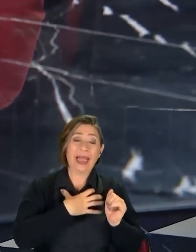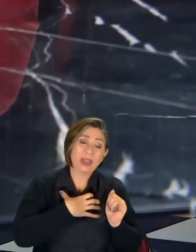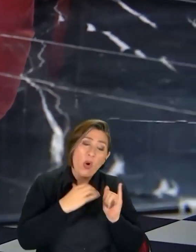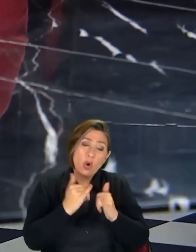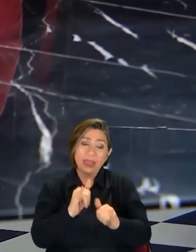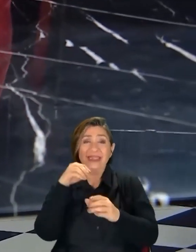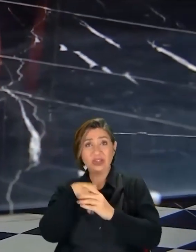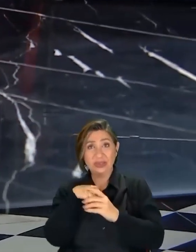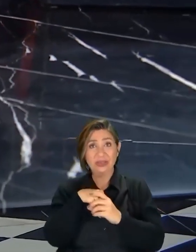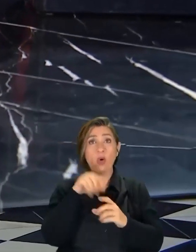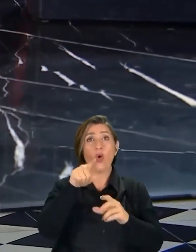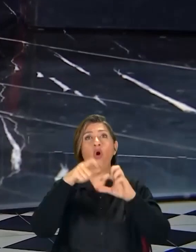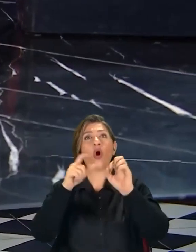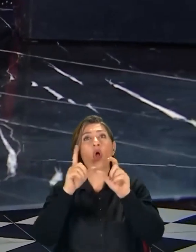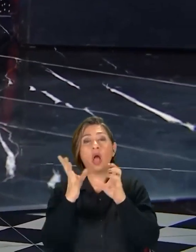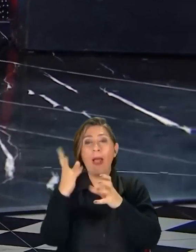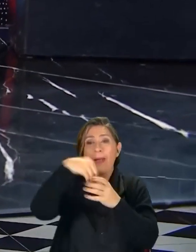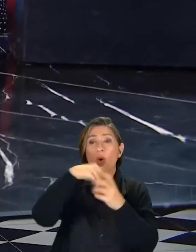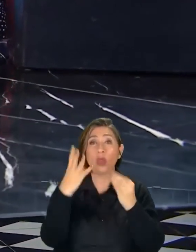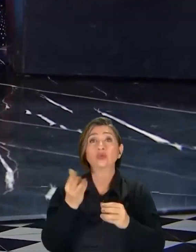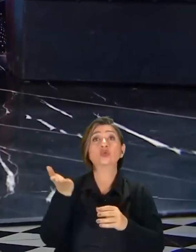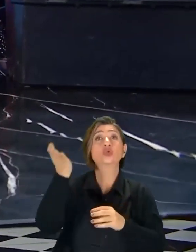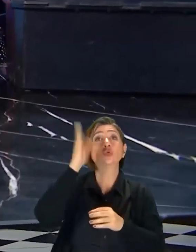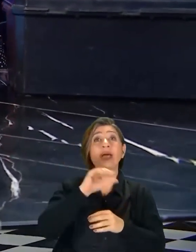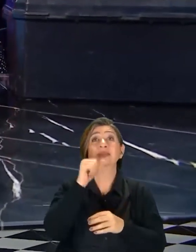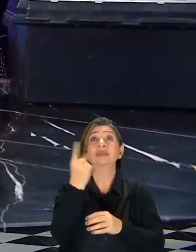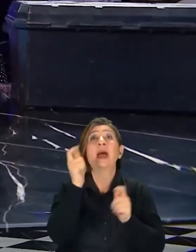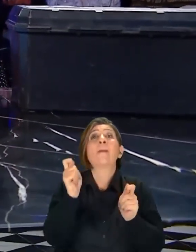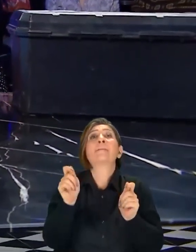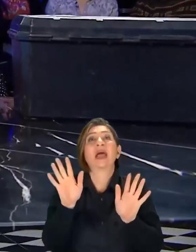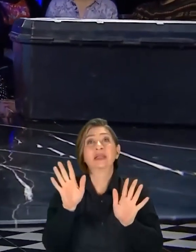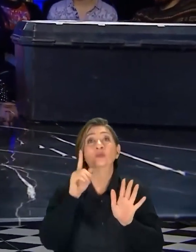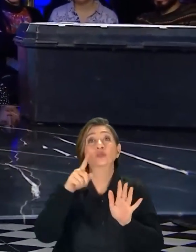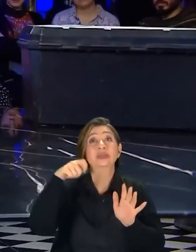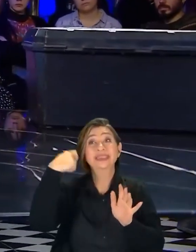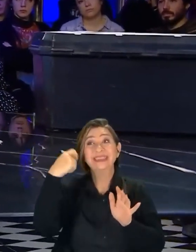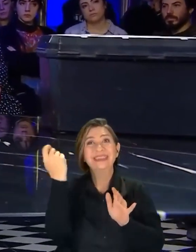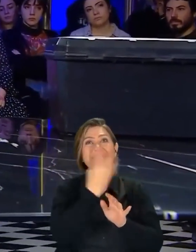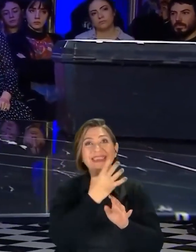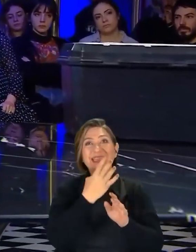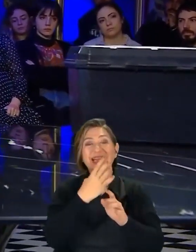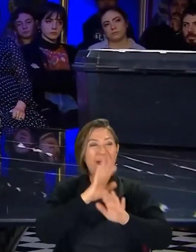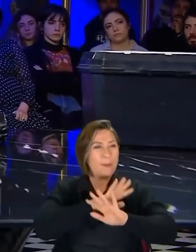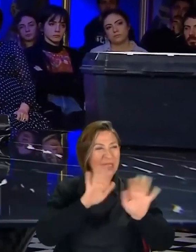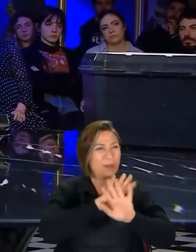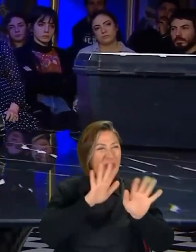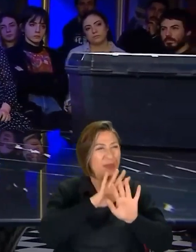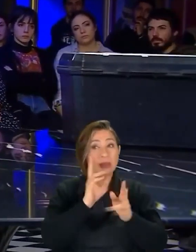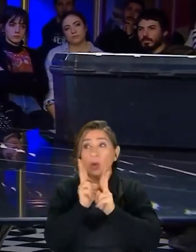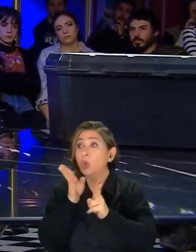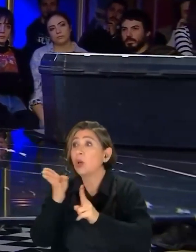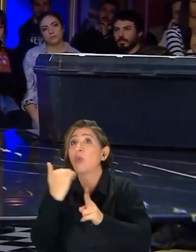oynadığı için o rolle bütünleşen fakat sonrasında hiçbir şey yapamayan bu dizi Fury aları bittiği zaman tiyatroda yapamayacak